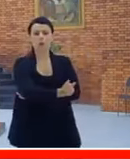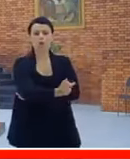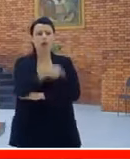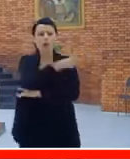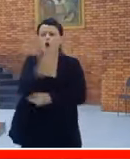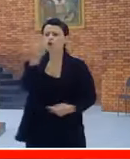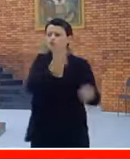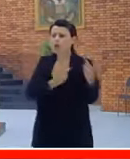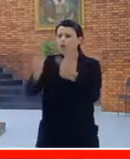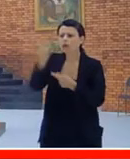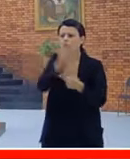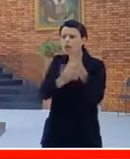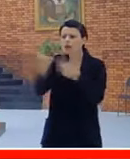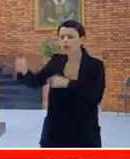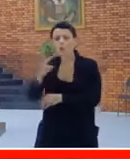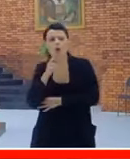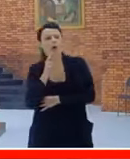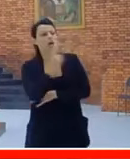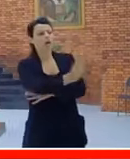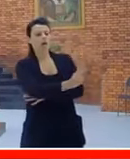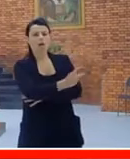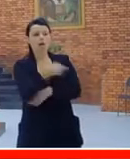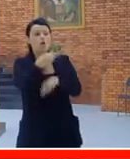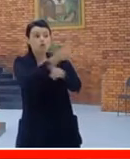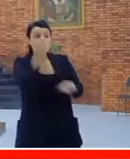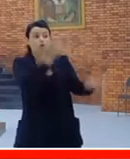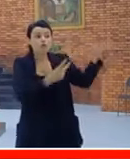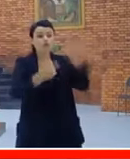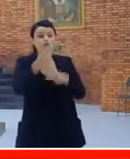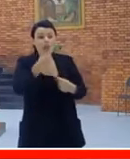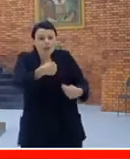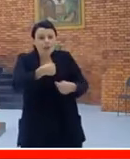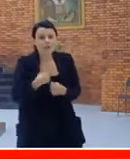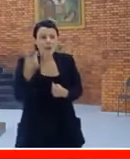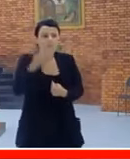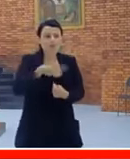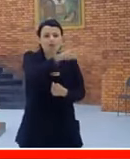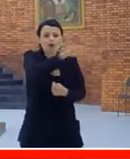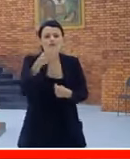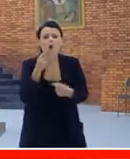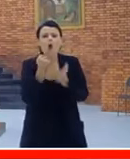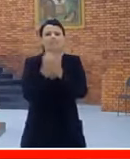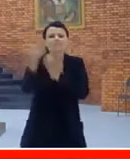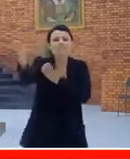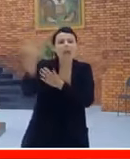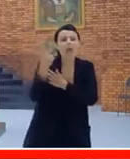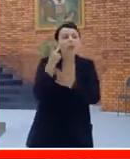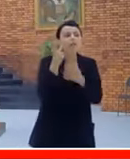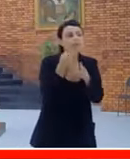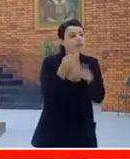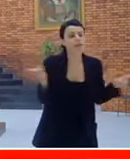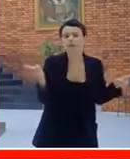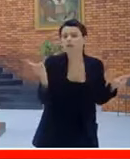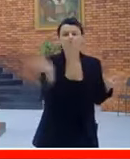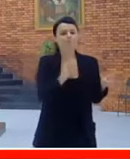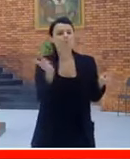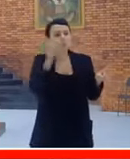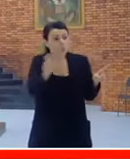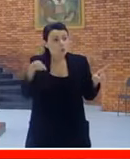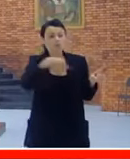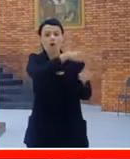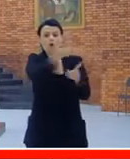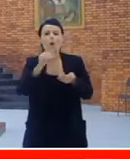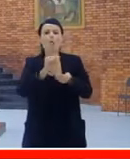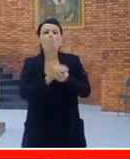dicendo: voi mi cercate non perché avete visto dei segni, ma perché avete mangiato di quei